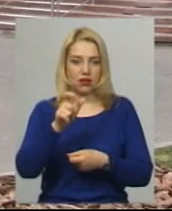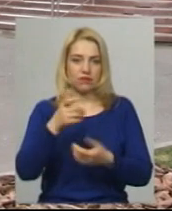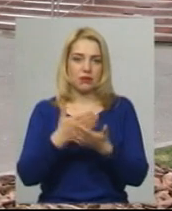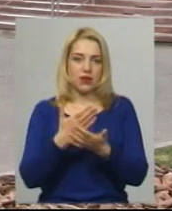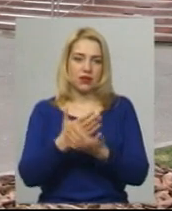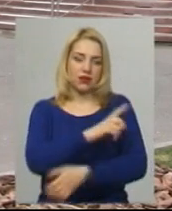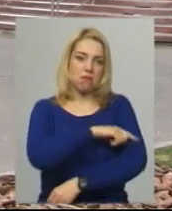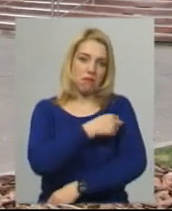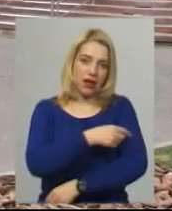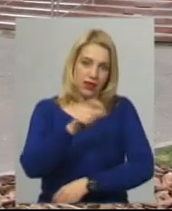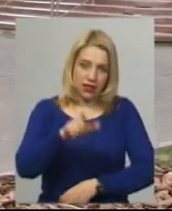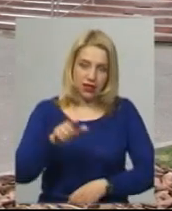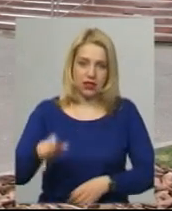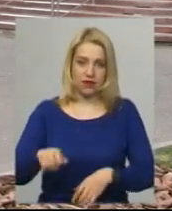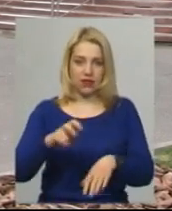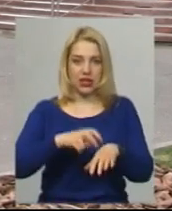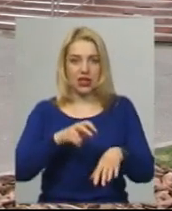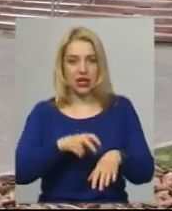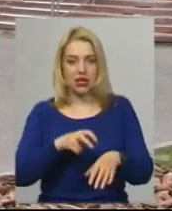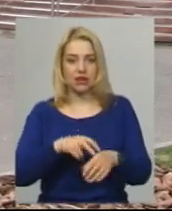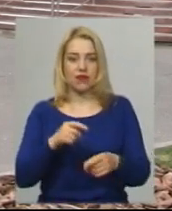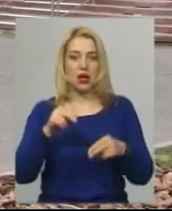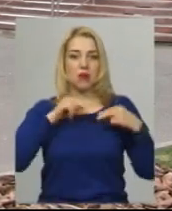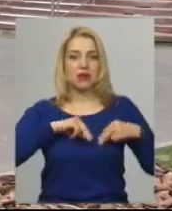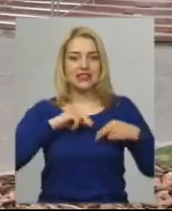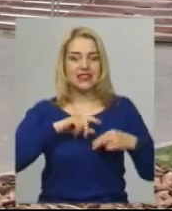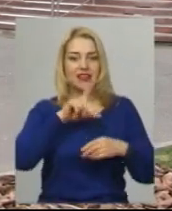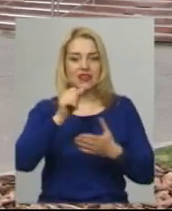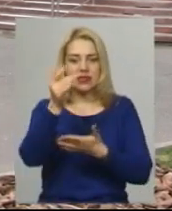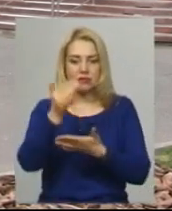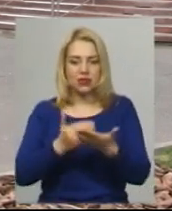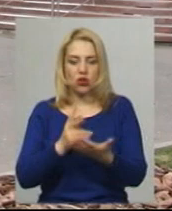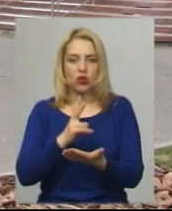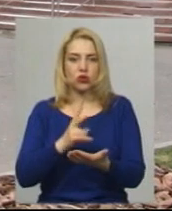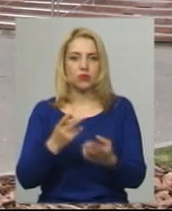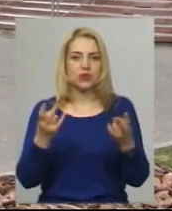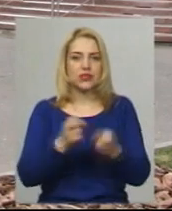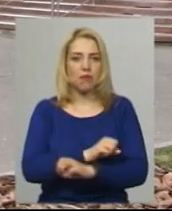лікарів, медиків, працівників критичної інфраструктури, тих працівників,